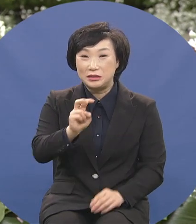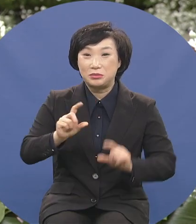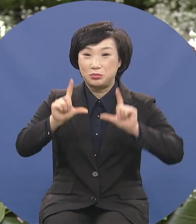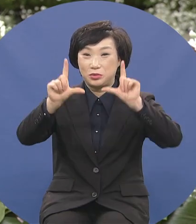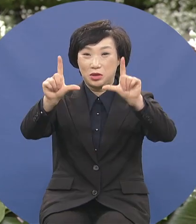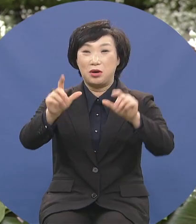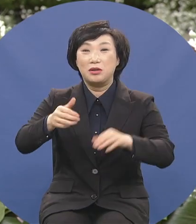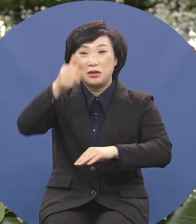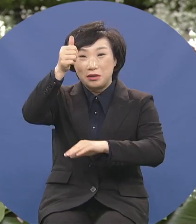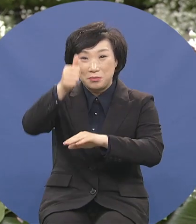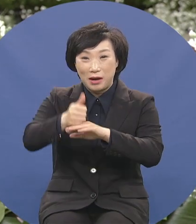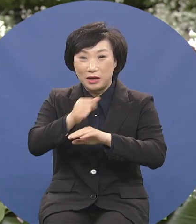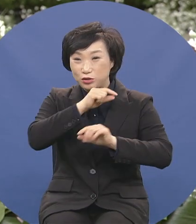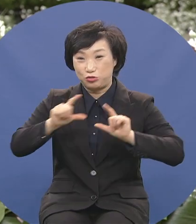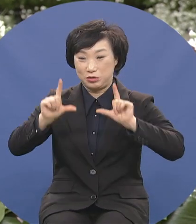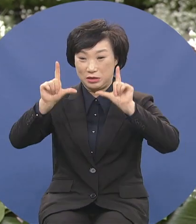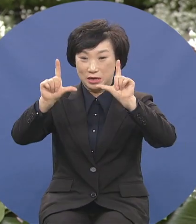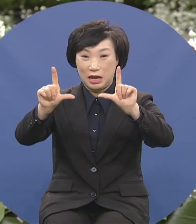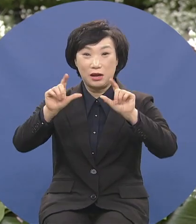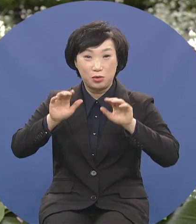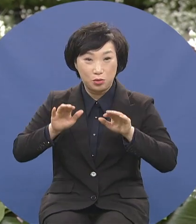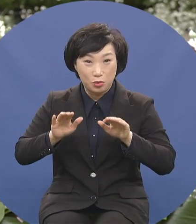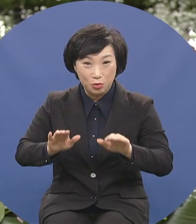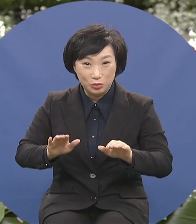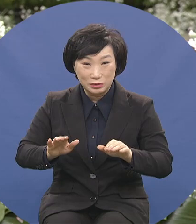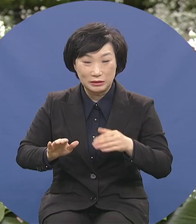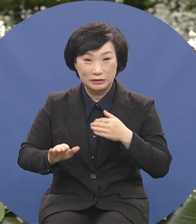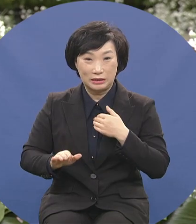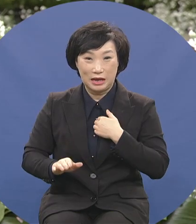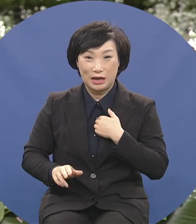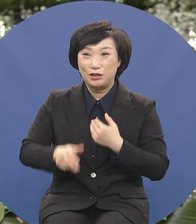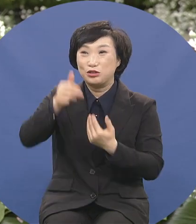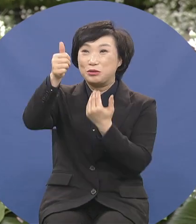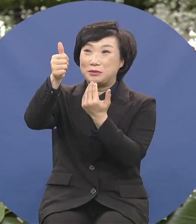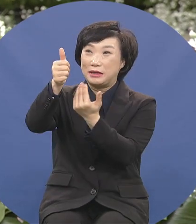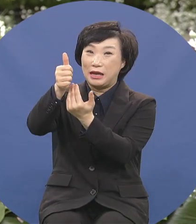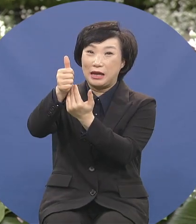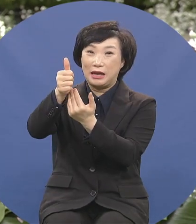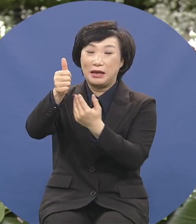2020년 마지막 주에 내가 주님 앞에